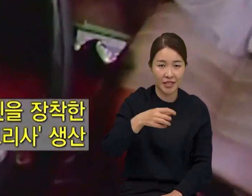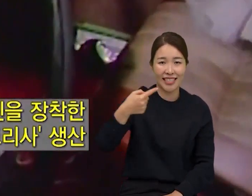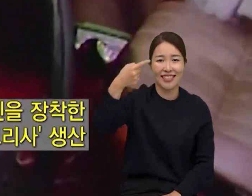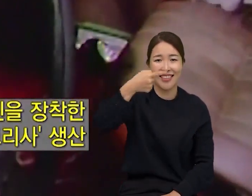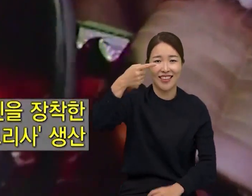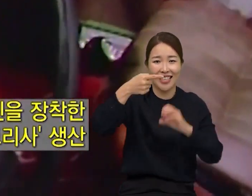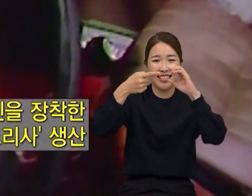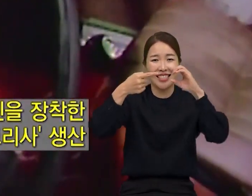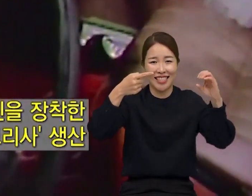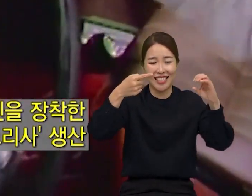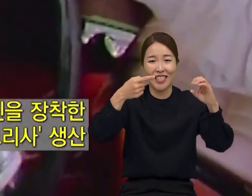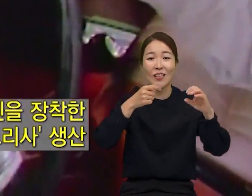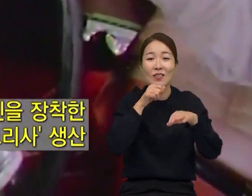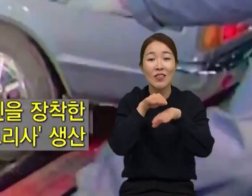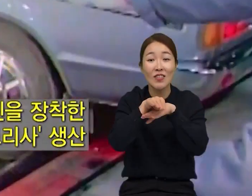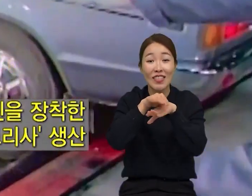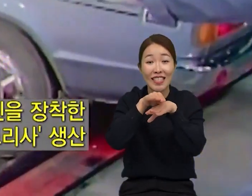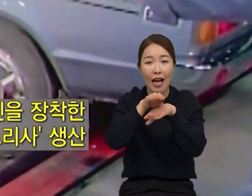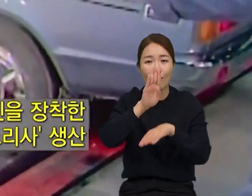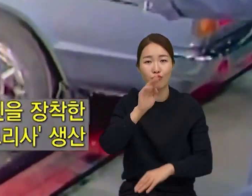승용차 브리사를 생산했다.